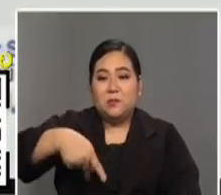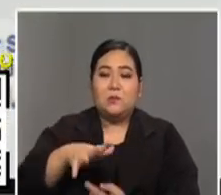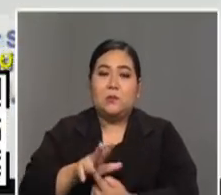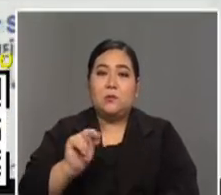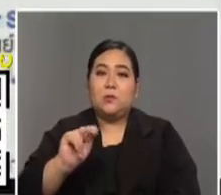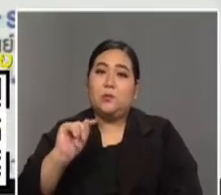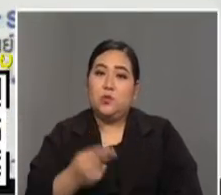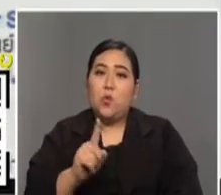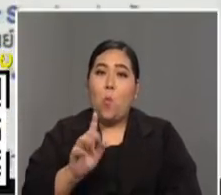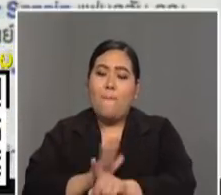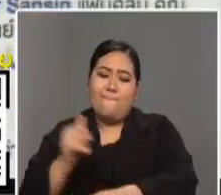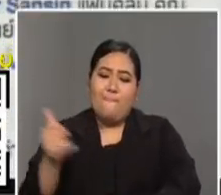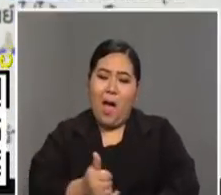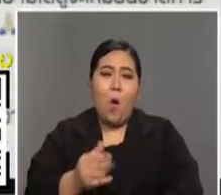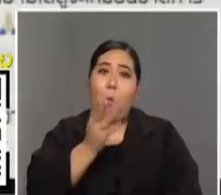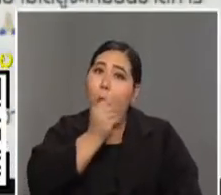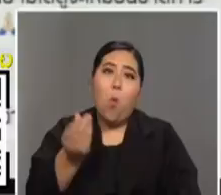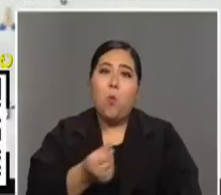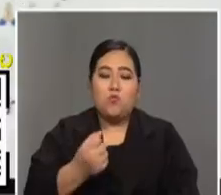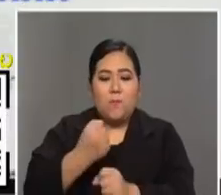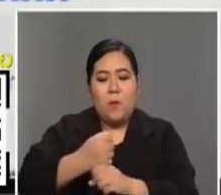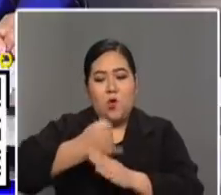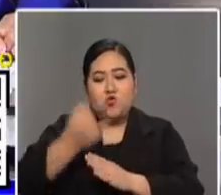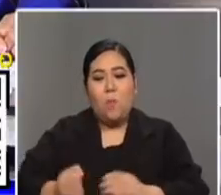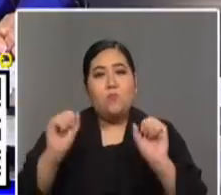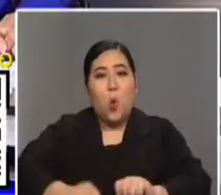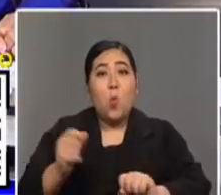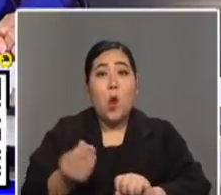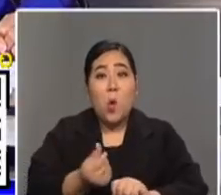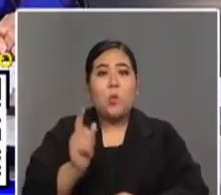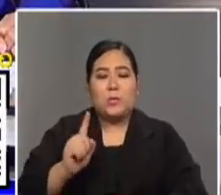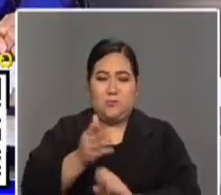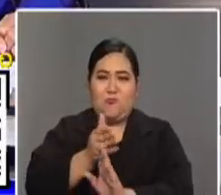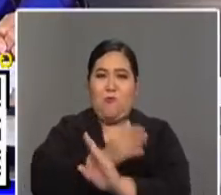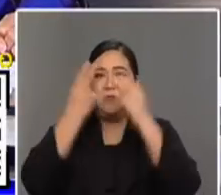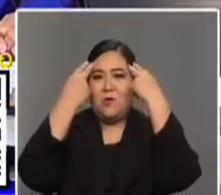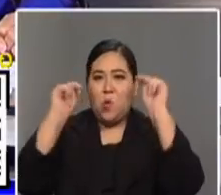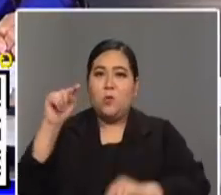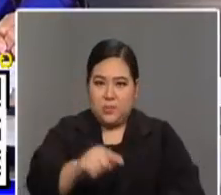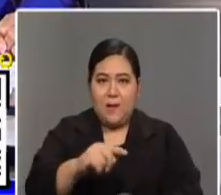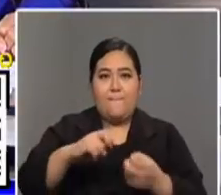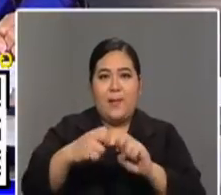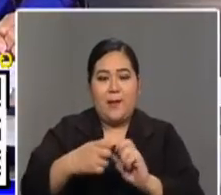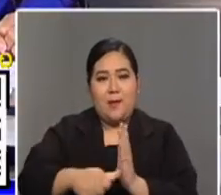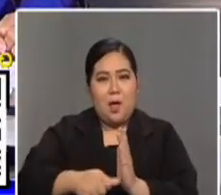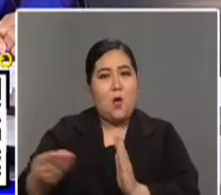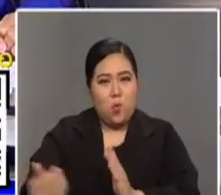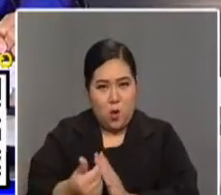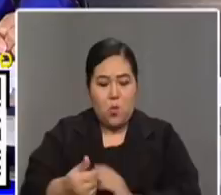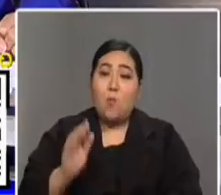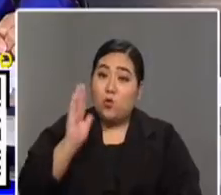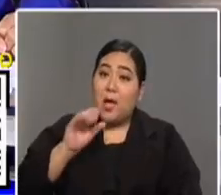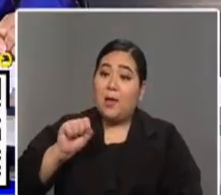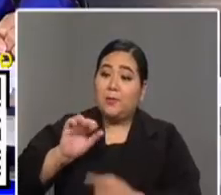คือเร็วมากค่ะที่ฉันเห็นมันยืดเยอะมาหลายวัน นายกเขากำชับไปบอกว่าแก้ไขปัญหาให้เร็วได้รับมอบหมายจากท่านนายก